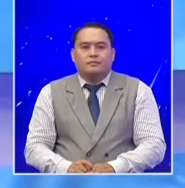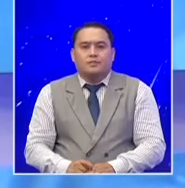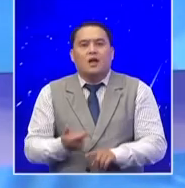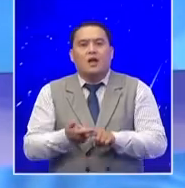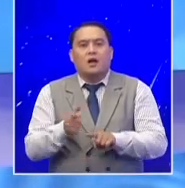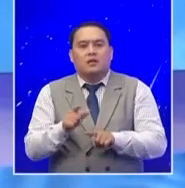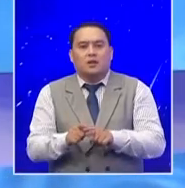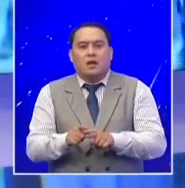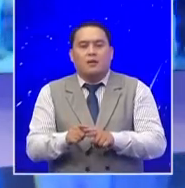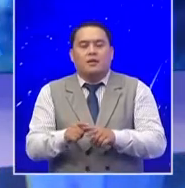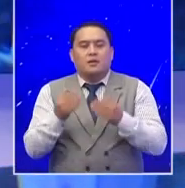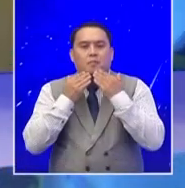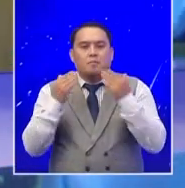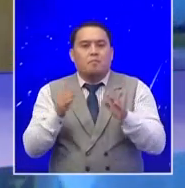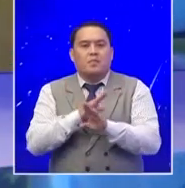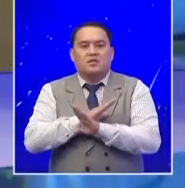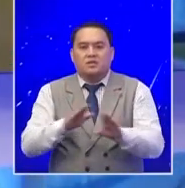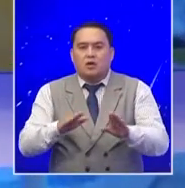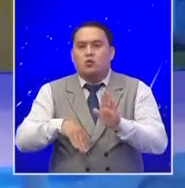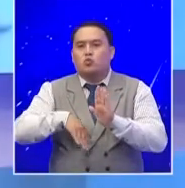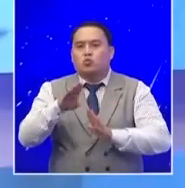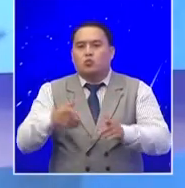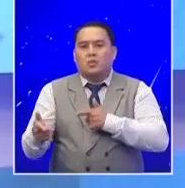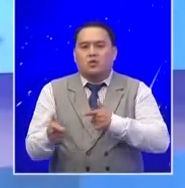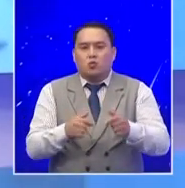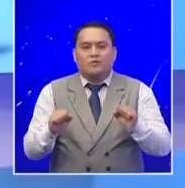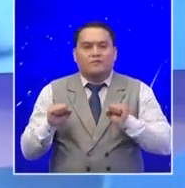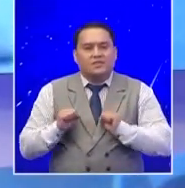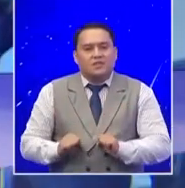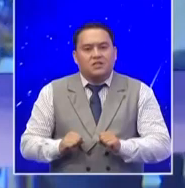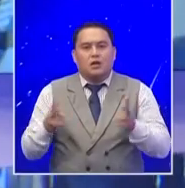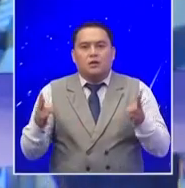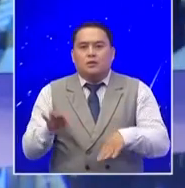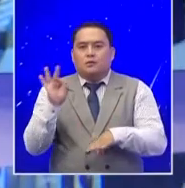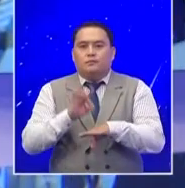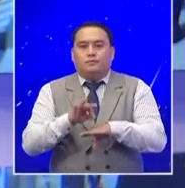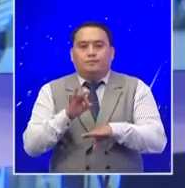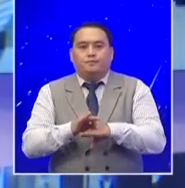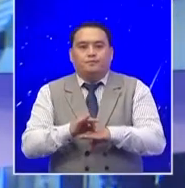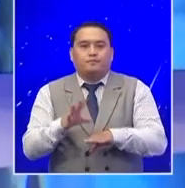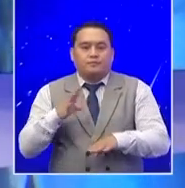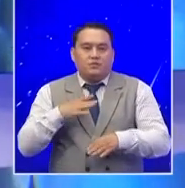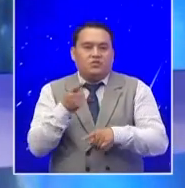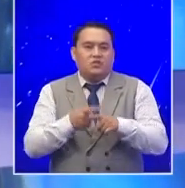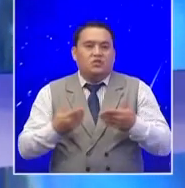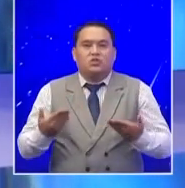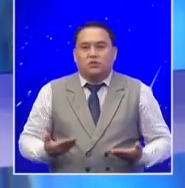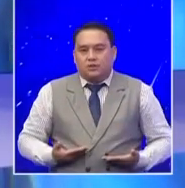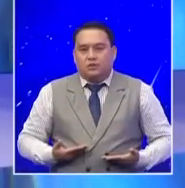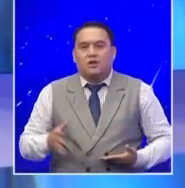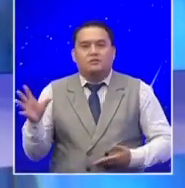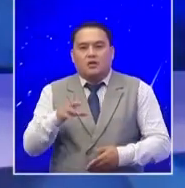Это не последняя пандемия. Мир должен лучше подготовиться к следующей, потому как вспышки болезни являются частью жизни человека. И